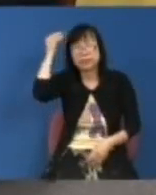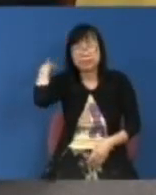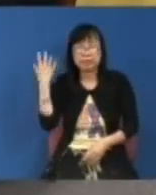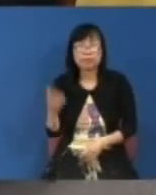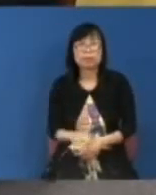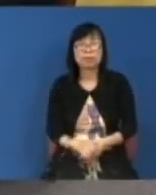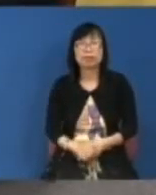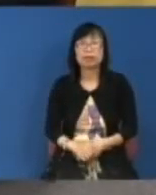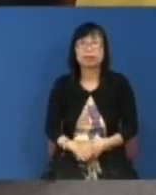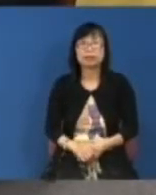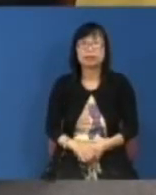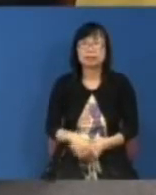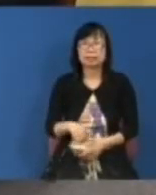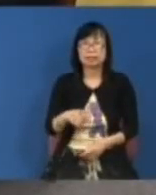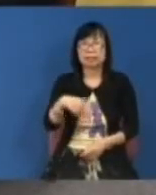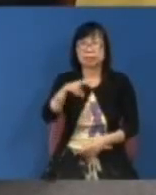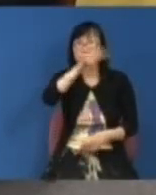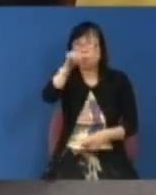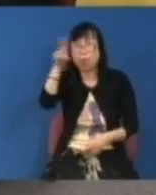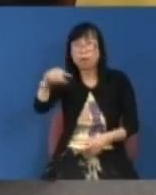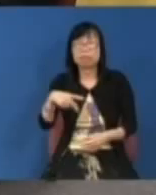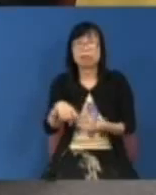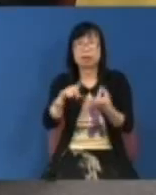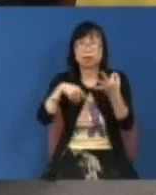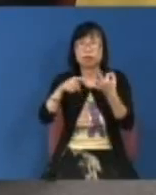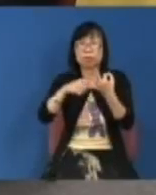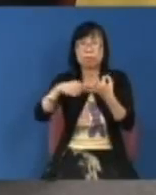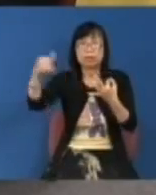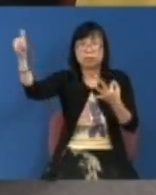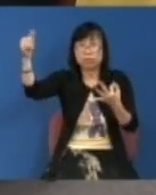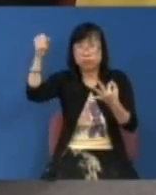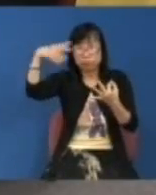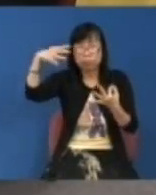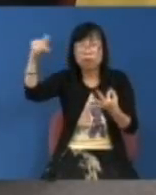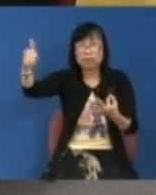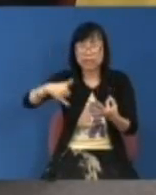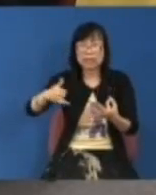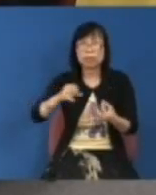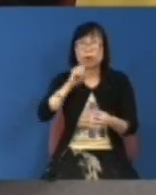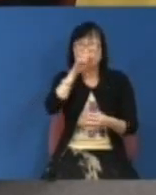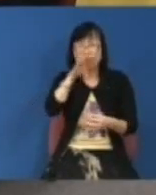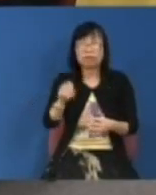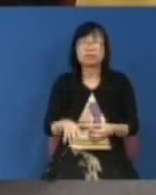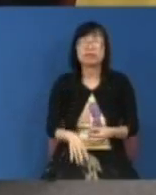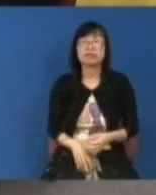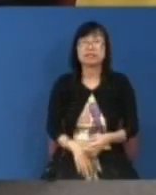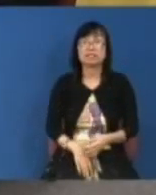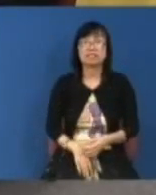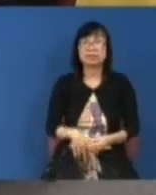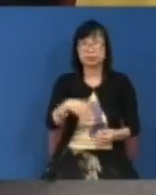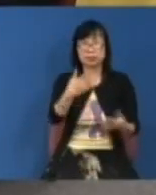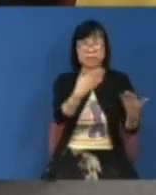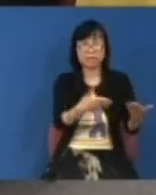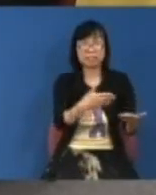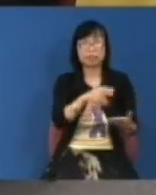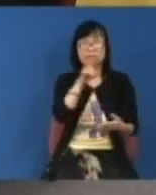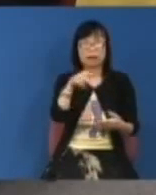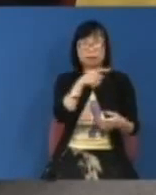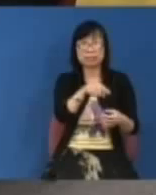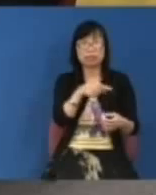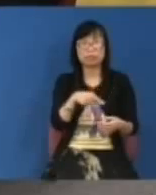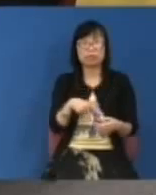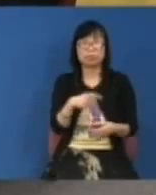即係其實你都應該揾阿張文光啊，或者何上上嚟講講。 啊，依個要揾翻節目製作人啦。如果佢有本，佢有種上嚟。